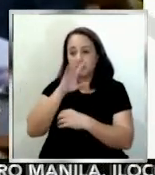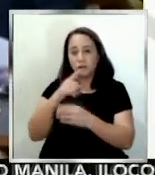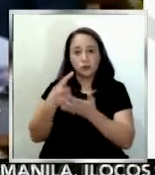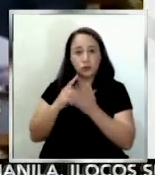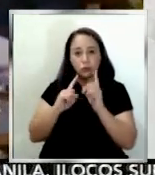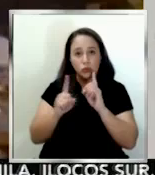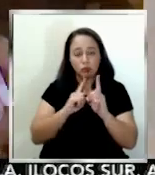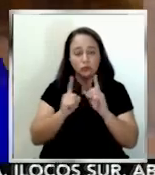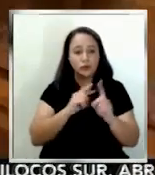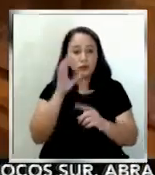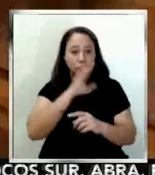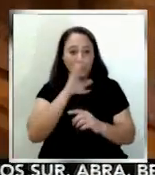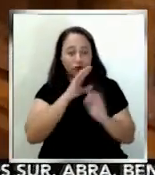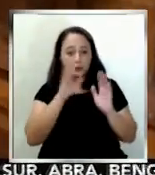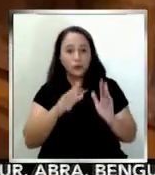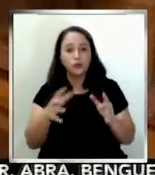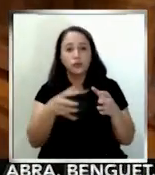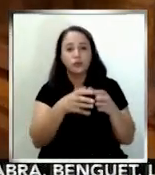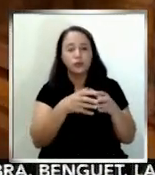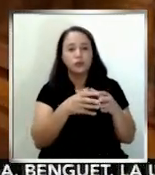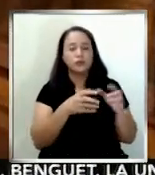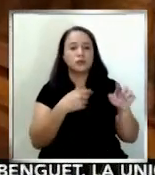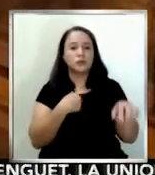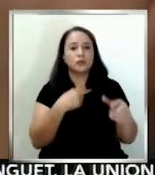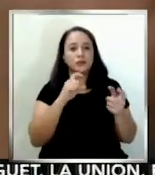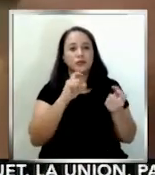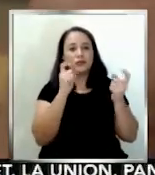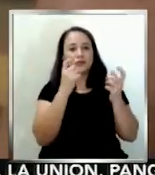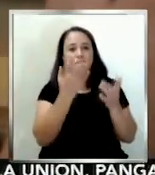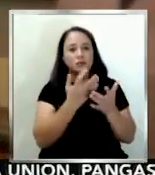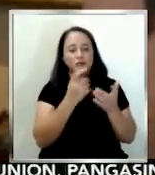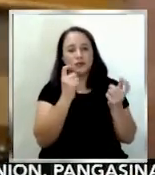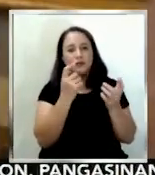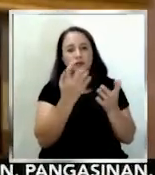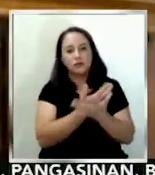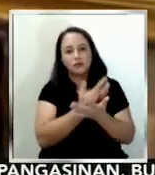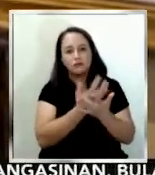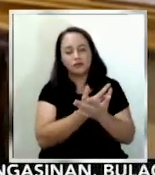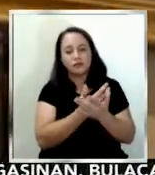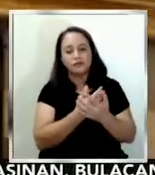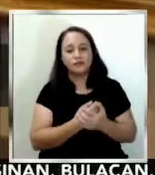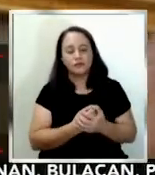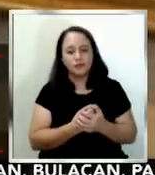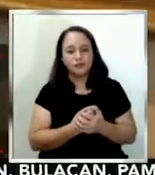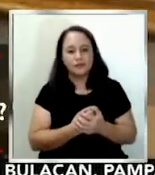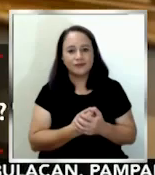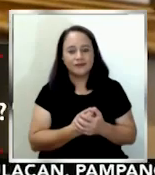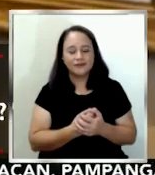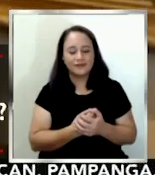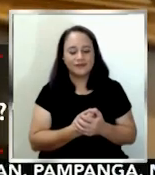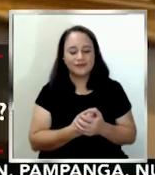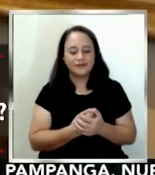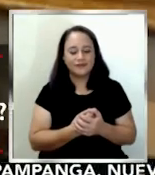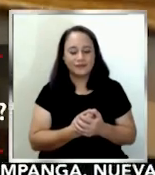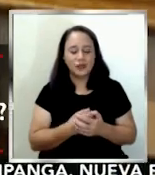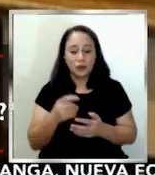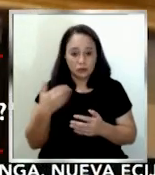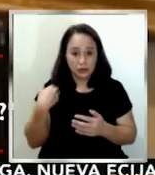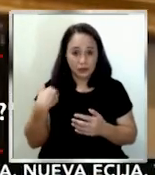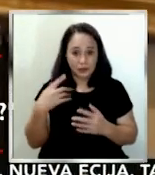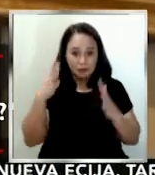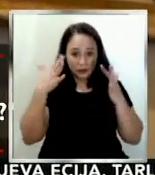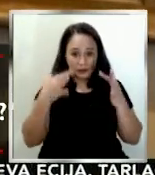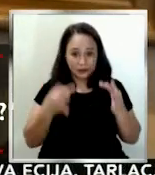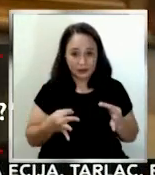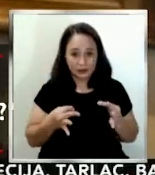para sa partido niyang hugpong ng pagbabago. Wala pa kay decision mo. If you will